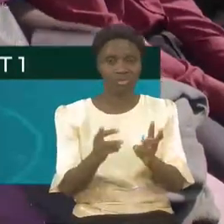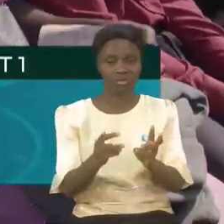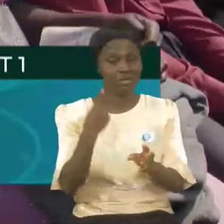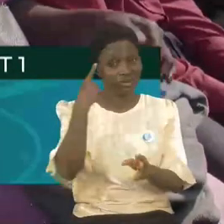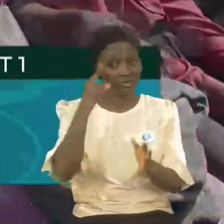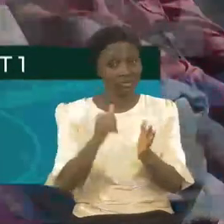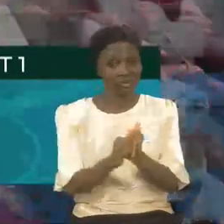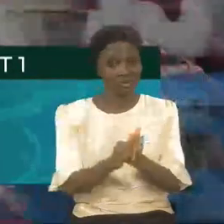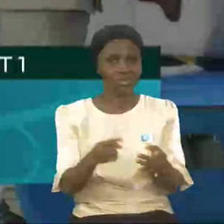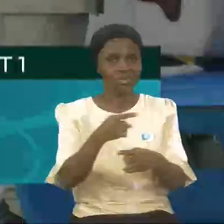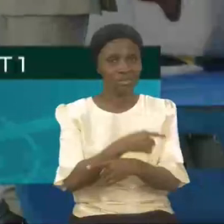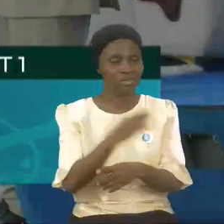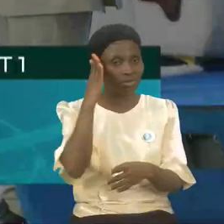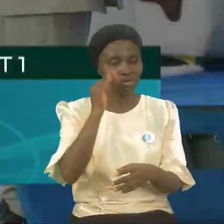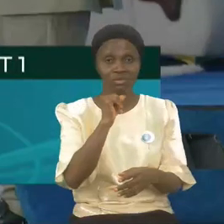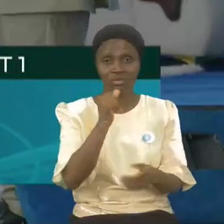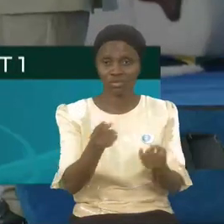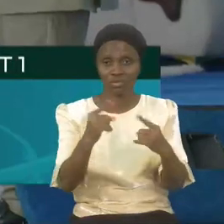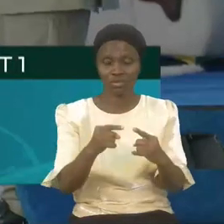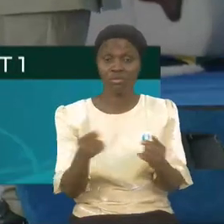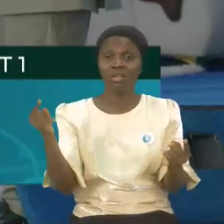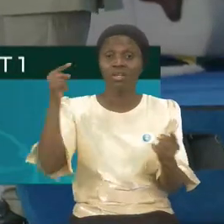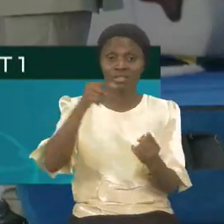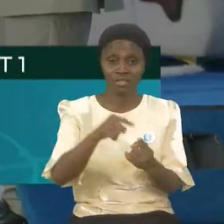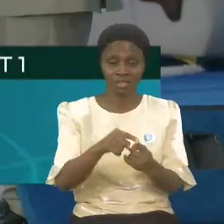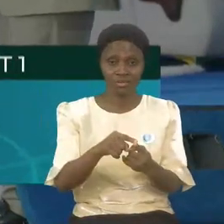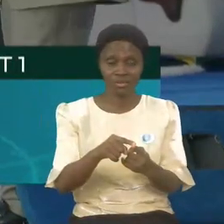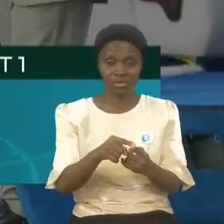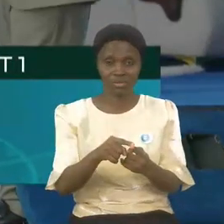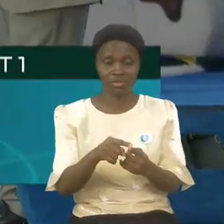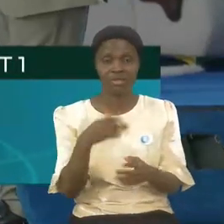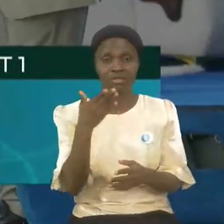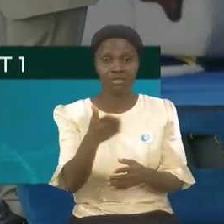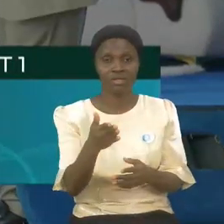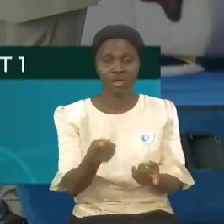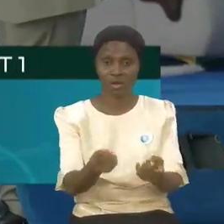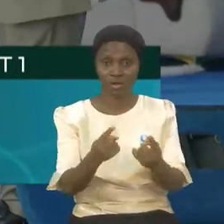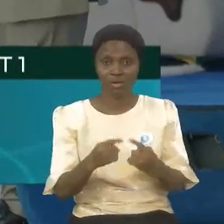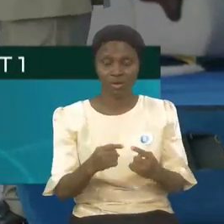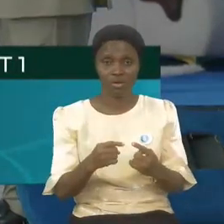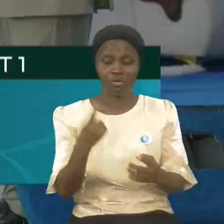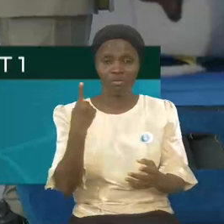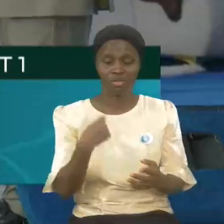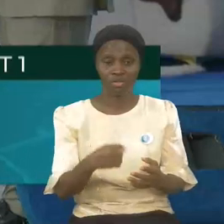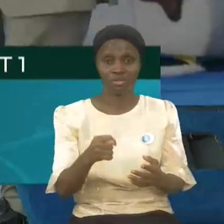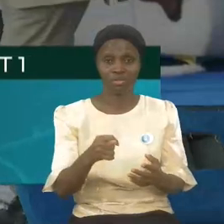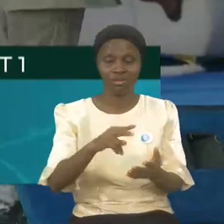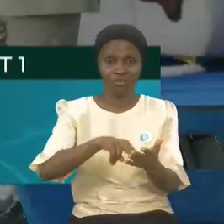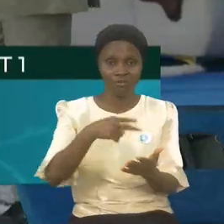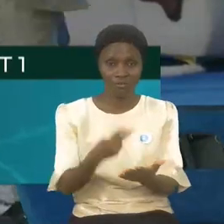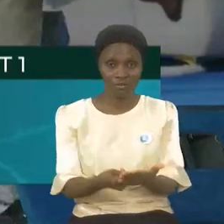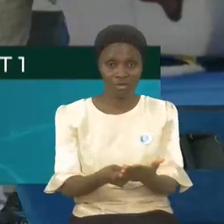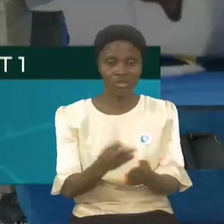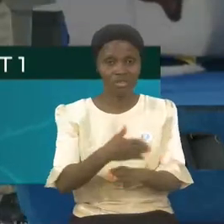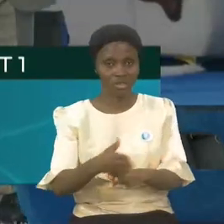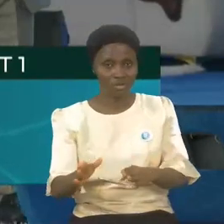chapitre 2 3 que personne ne vous séduisent d'aucune manière car il